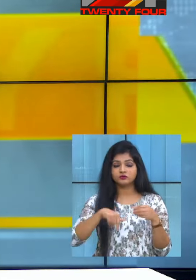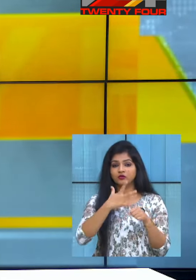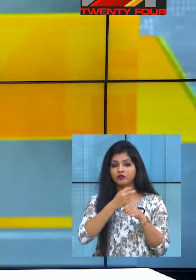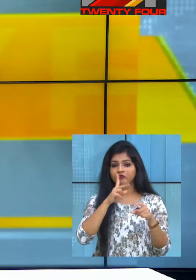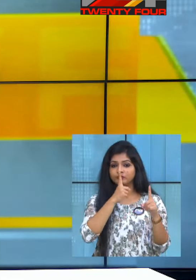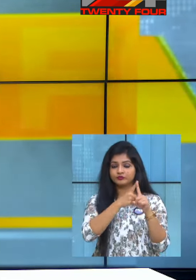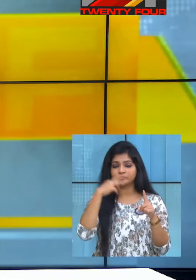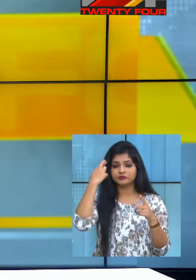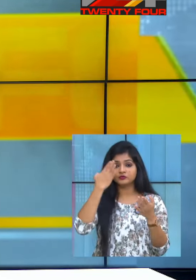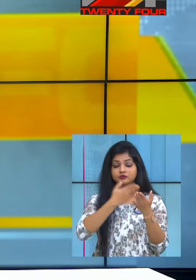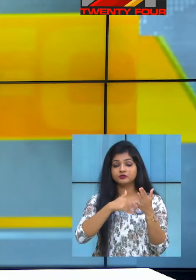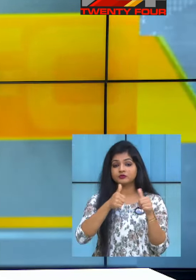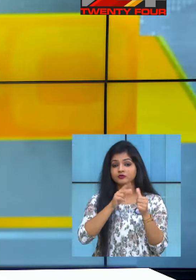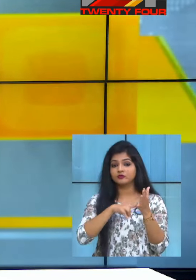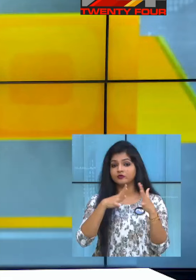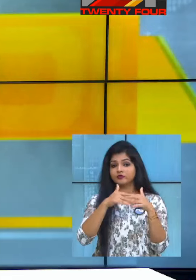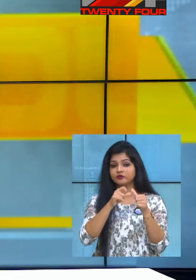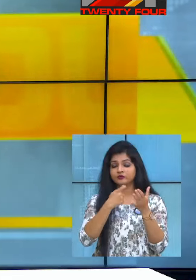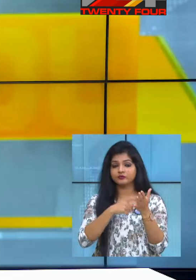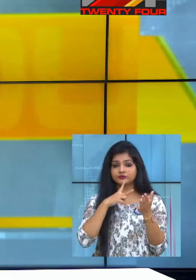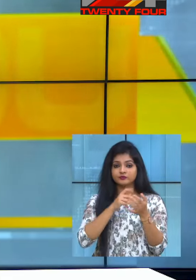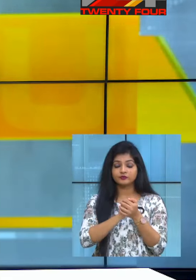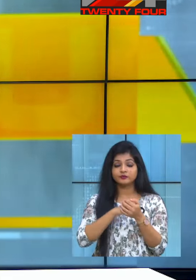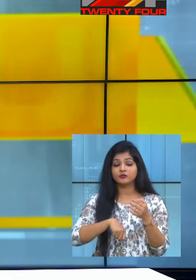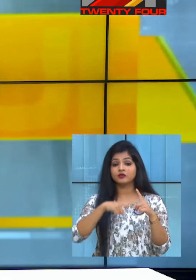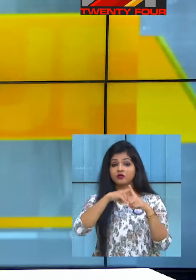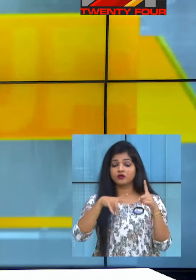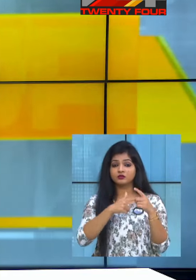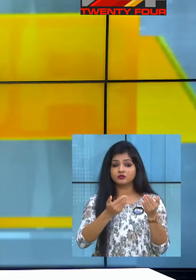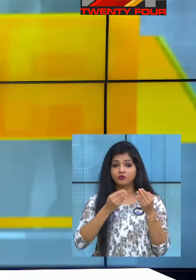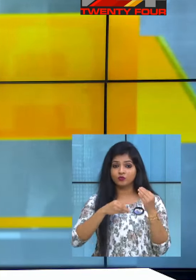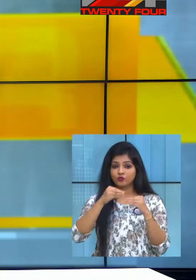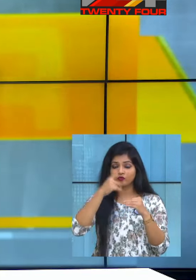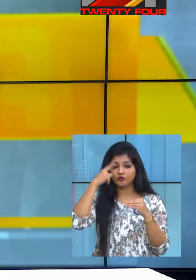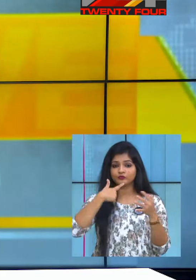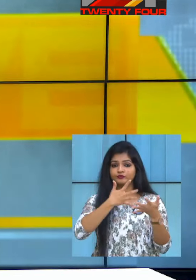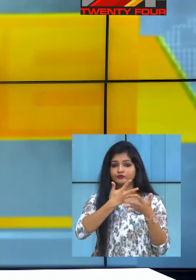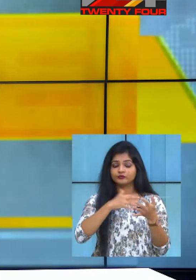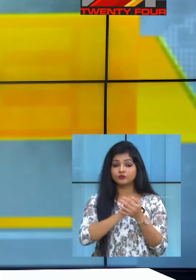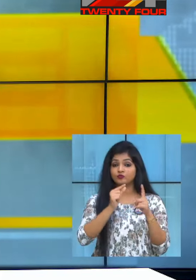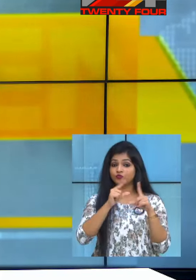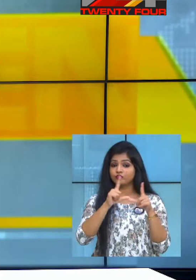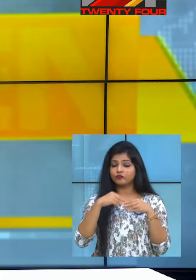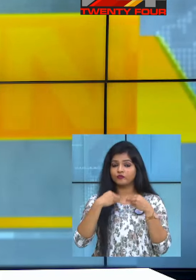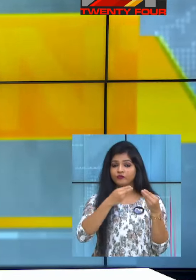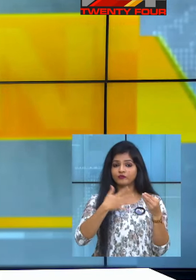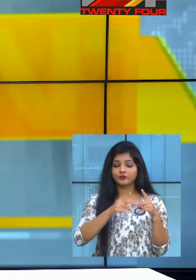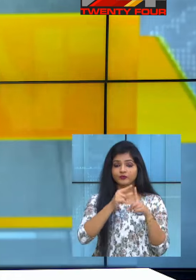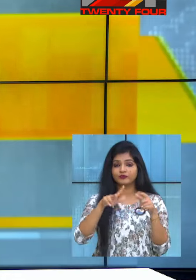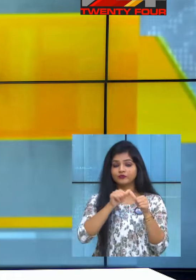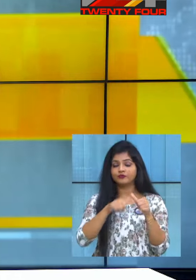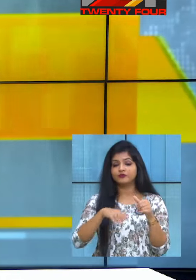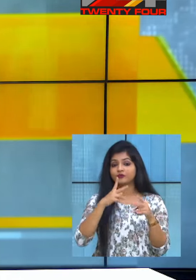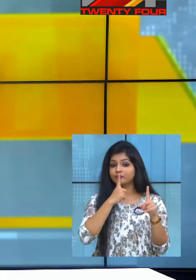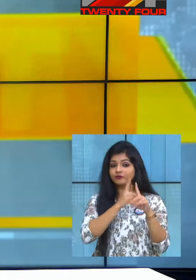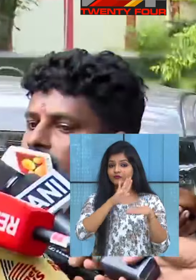ഗവർണറെ കണ്ടതെന്ന് അൻവർ നാടിൻറെ സുരക്ഷയുമായി ബന്ധപ്പെട്ട കാര്യങ്ങളാണ് സംസാരിച്ചത് തെളിവുകൾ കൈമാറിയെന്നും പി വി അൻവർ കൂടിക്കാഴ്ചക്ക് ശേഷം